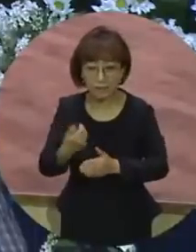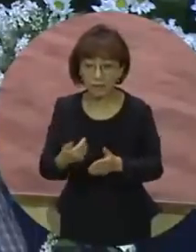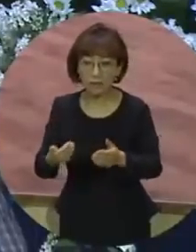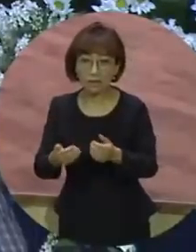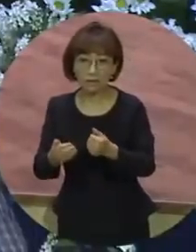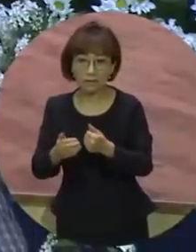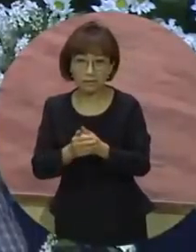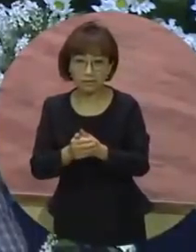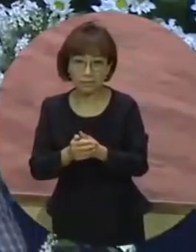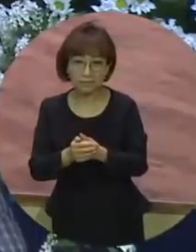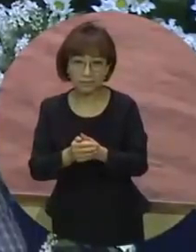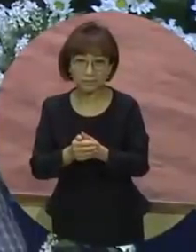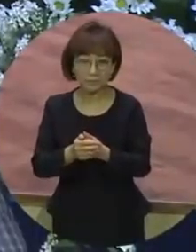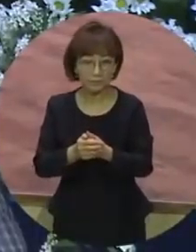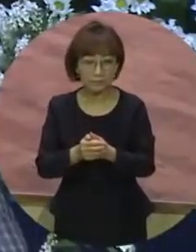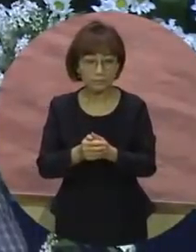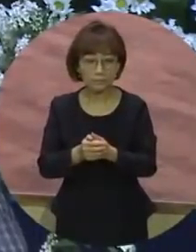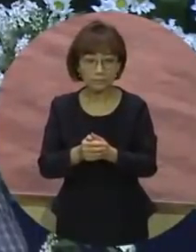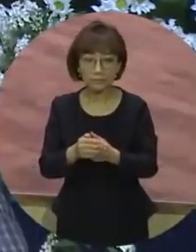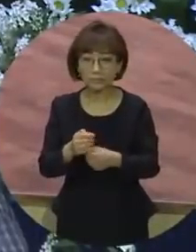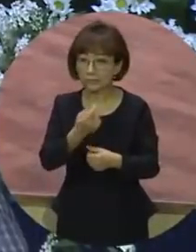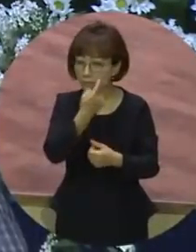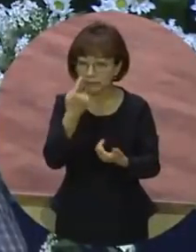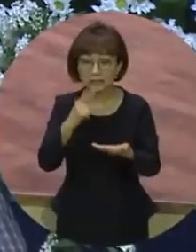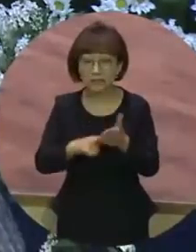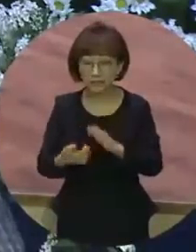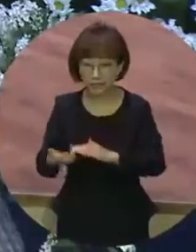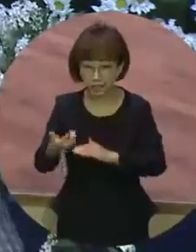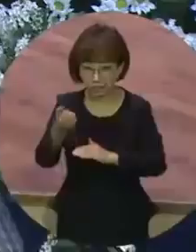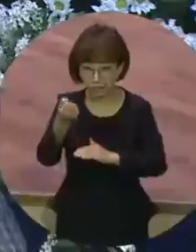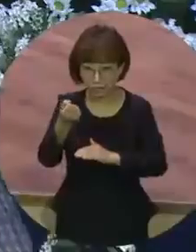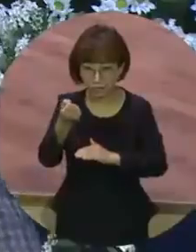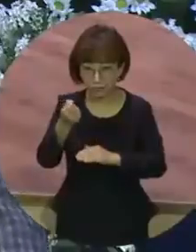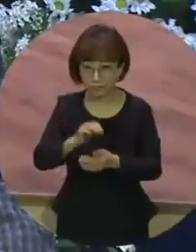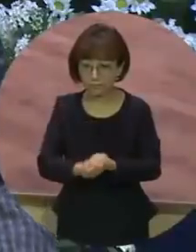하나님이 세우신 왕이다. 그 정도로 증거가 있어요.